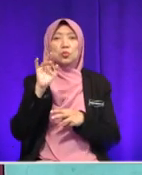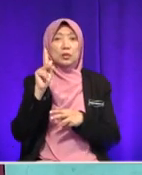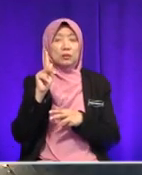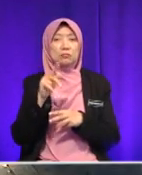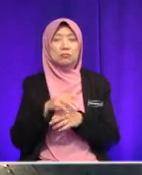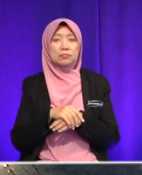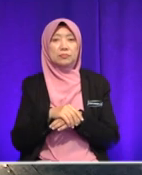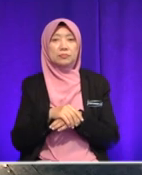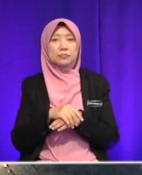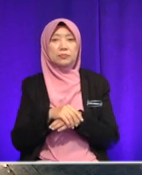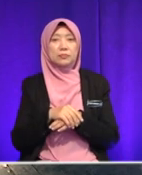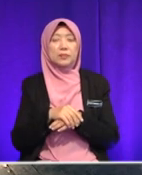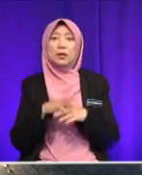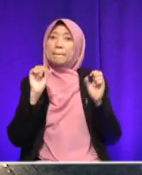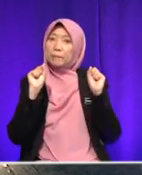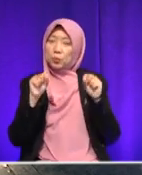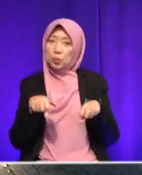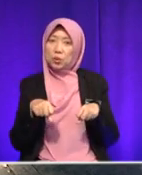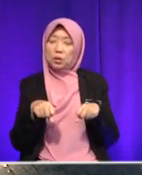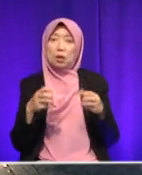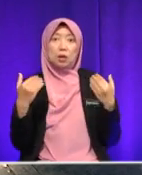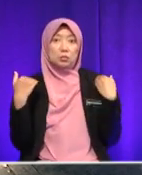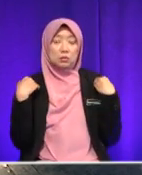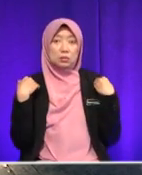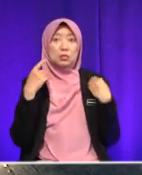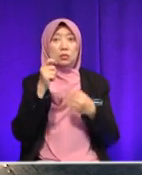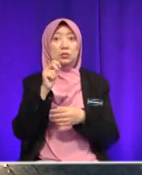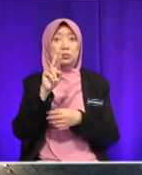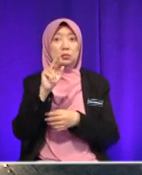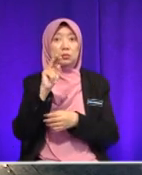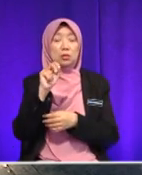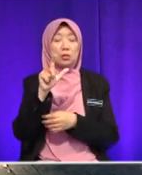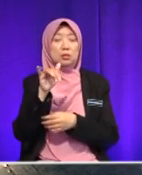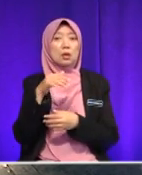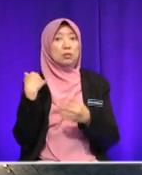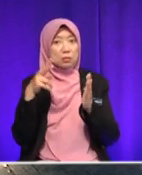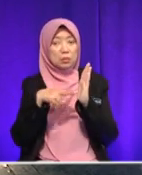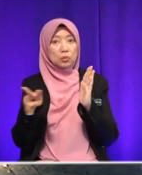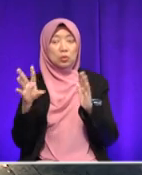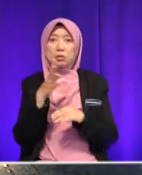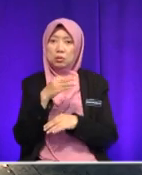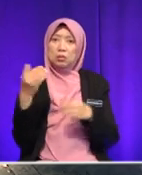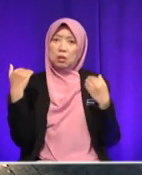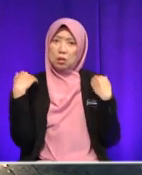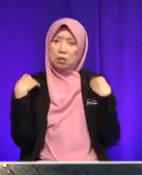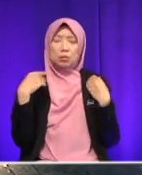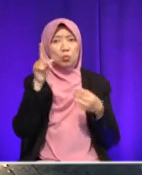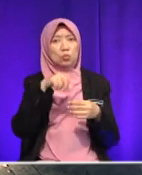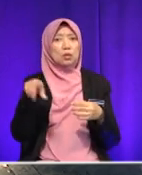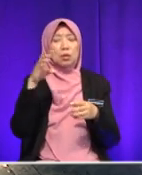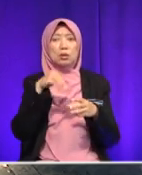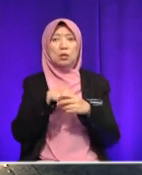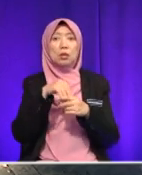Sebab sarang madu ini boleh ada translasi, ada pantulan dan ada putaran.